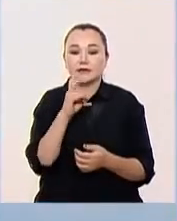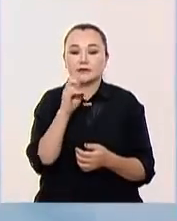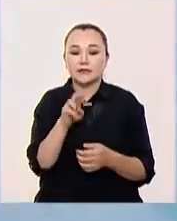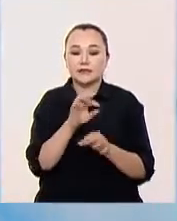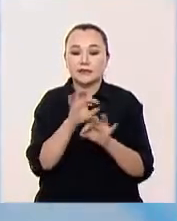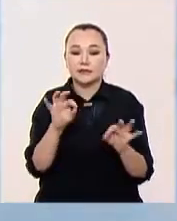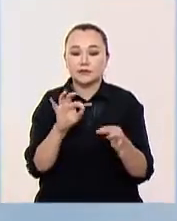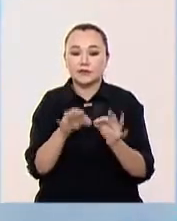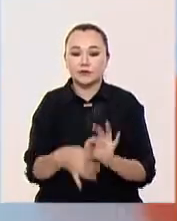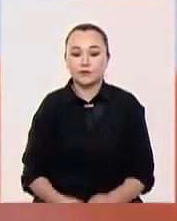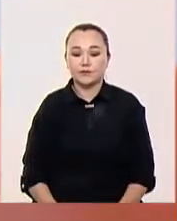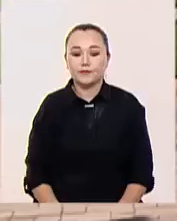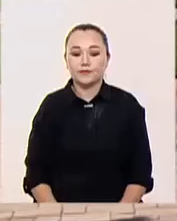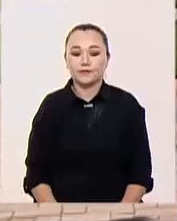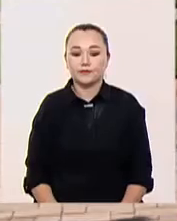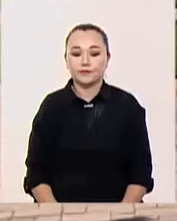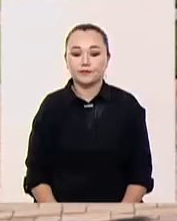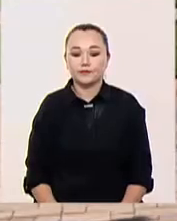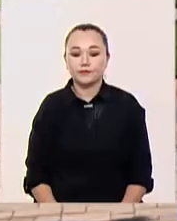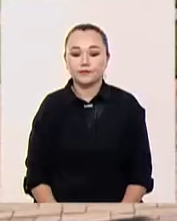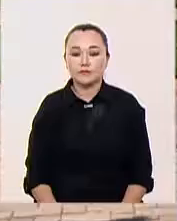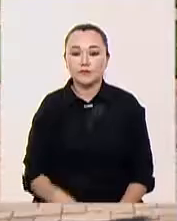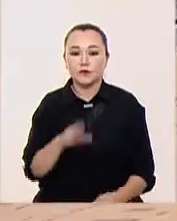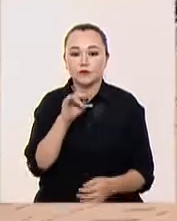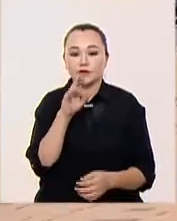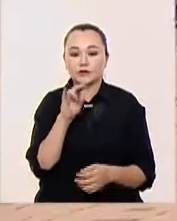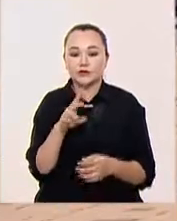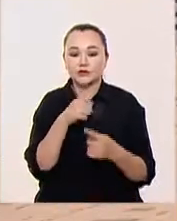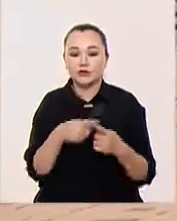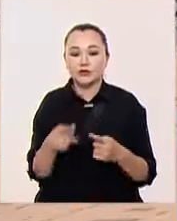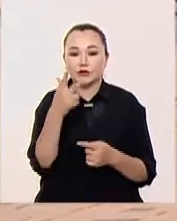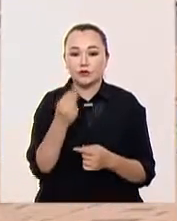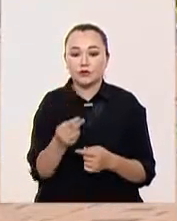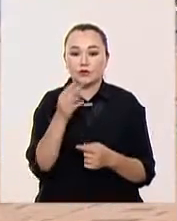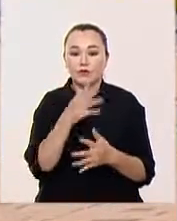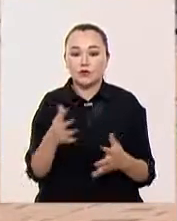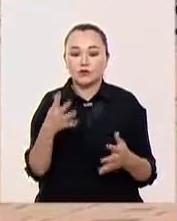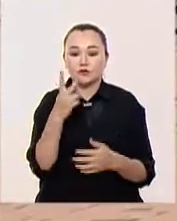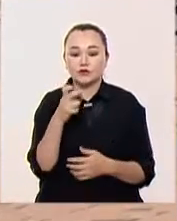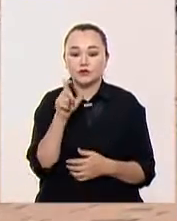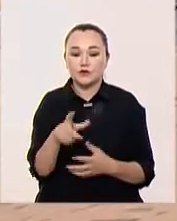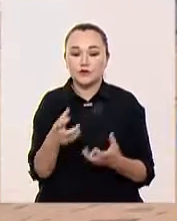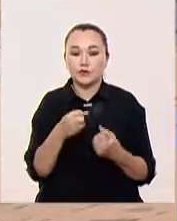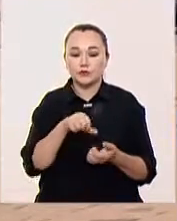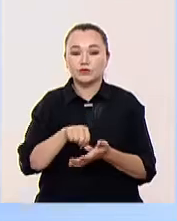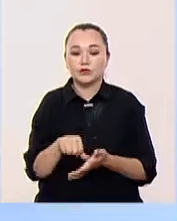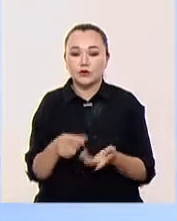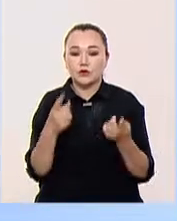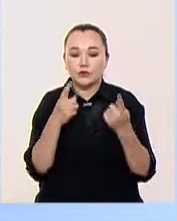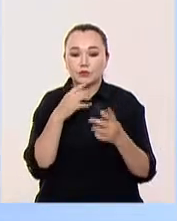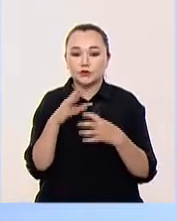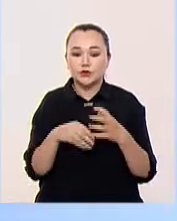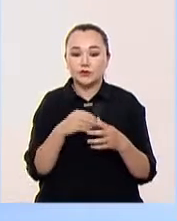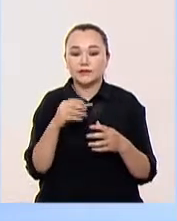расскажет подробнее в туркестане в течение трех дней более 200 человек приняли участие в крупнейшем международном